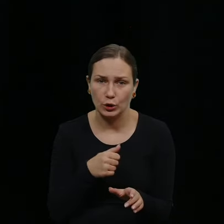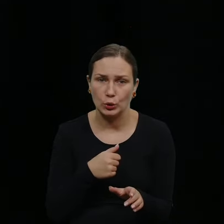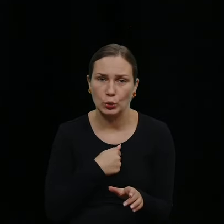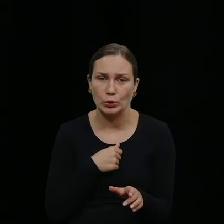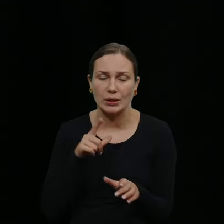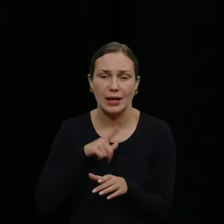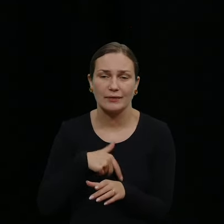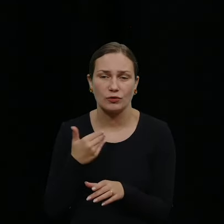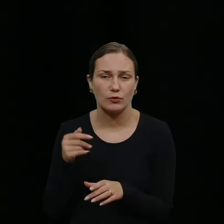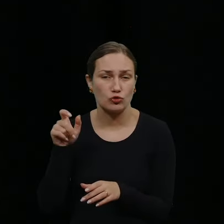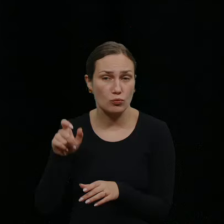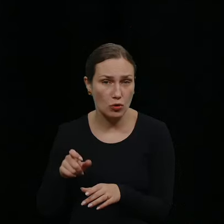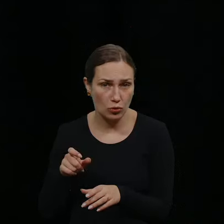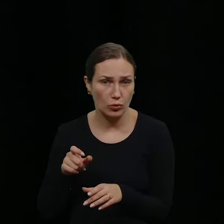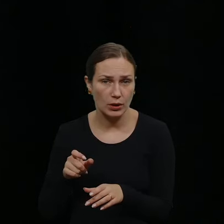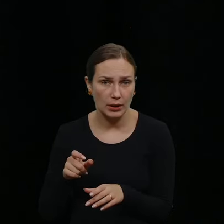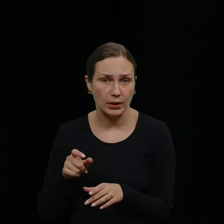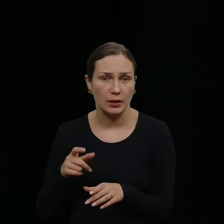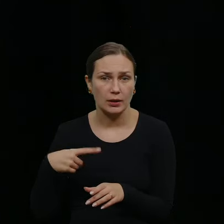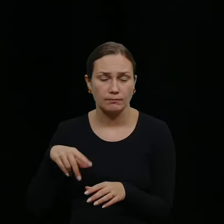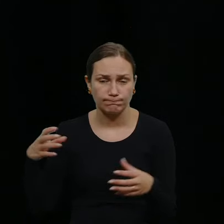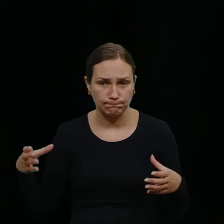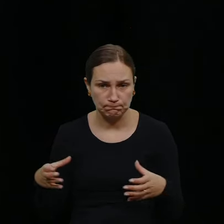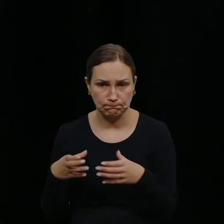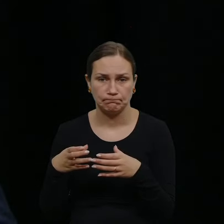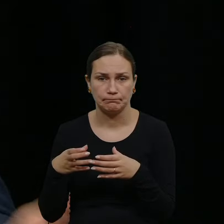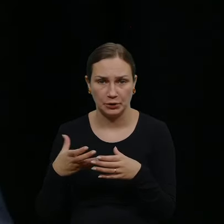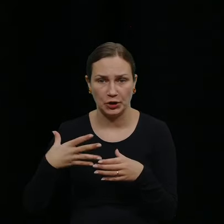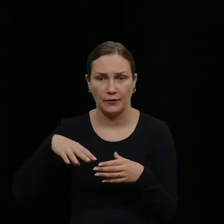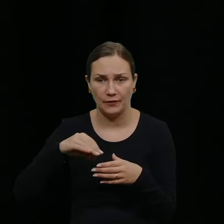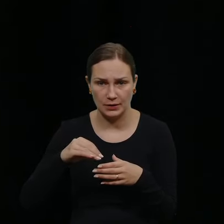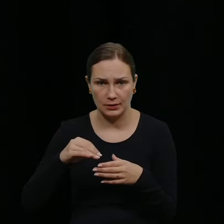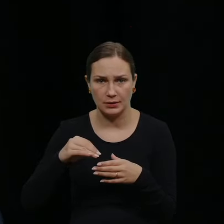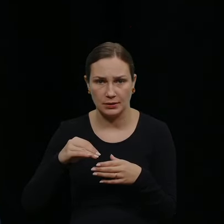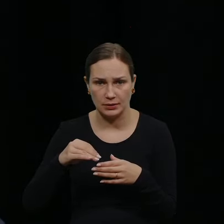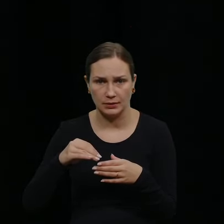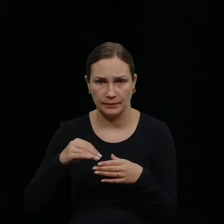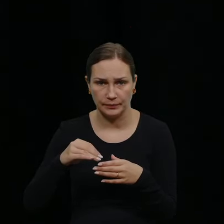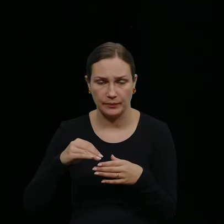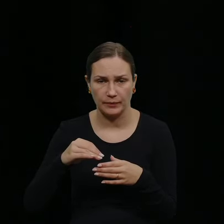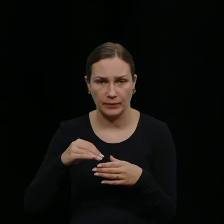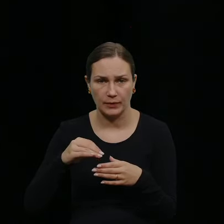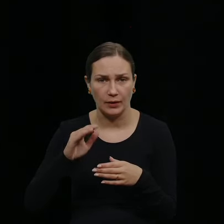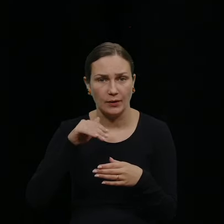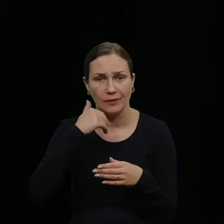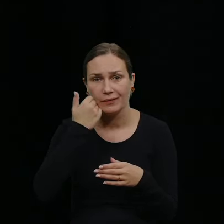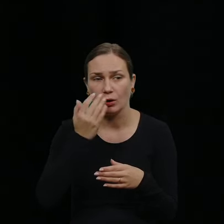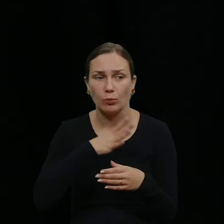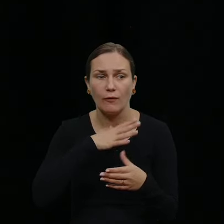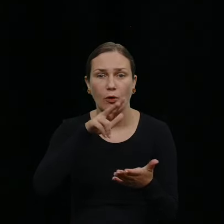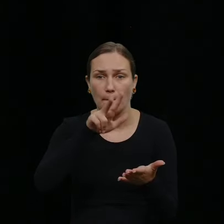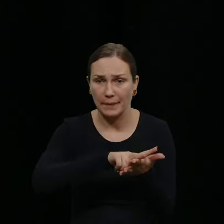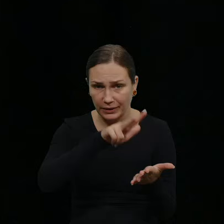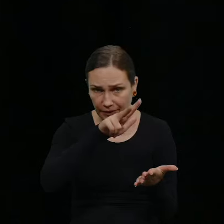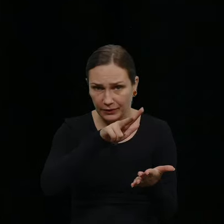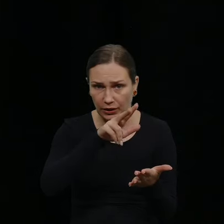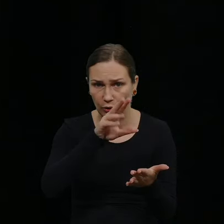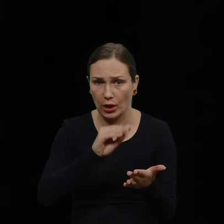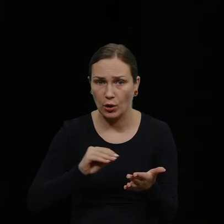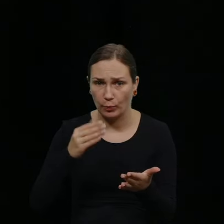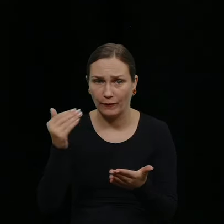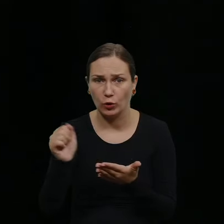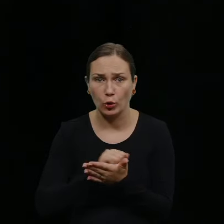komisarą Latvijos tada ir mes sudarėm didžiulę grupę ir visi tie tiltai, kurie po to buvo įteisinti